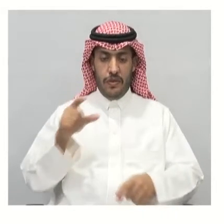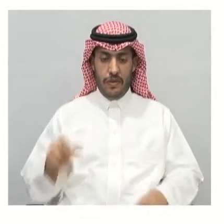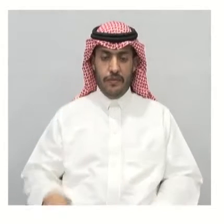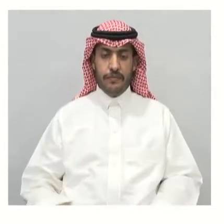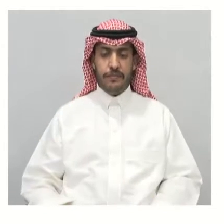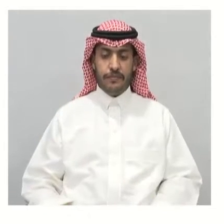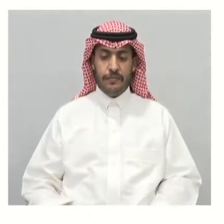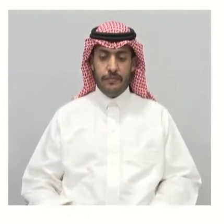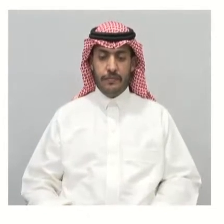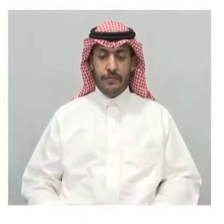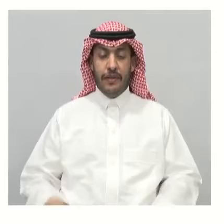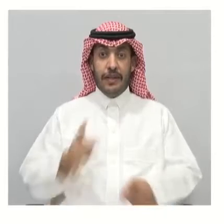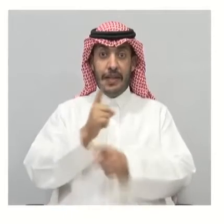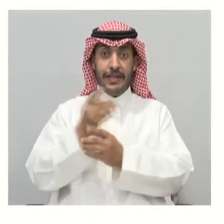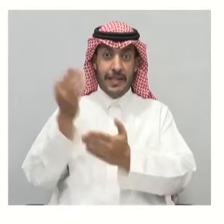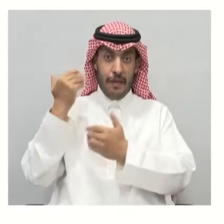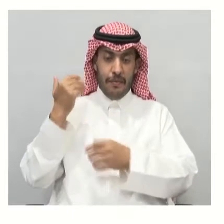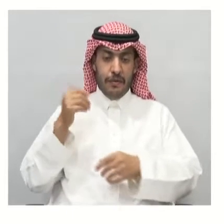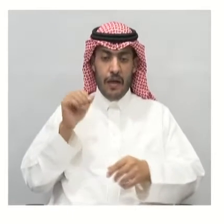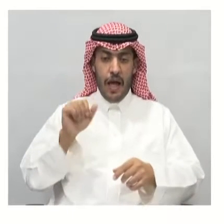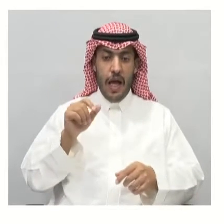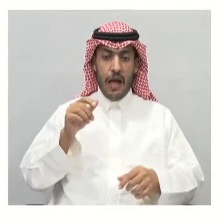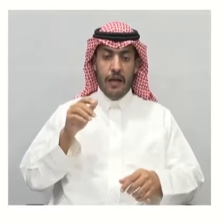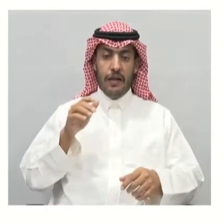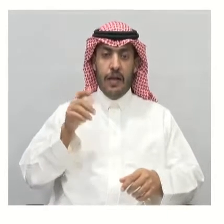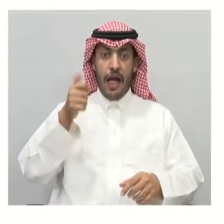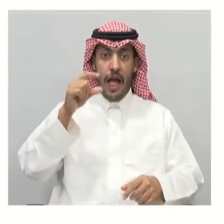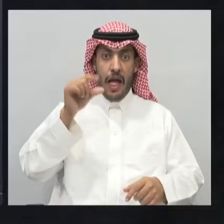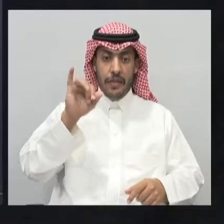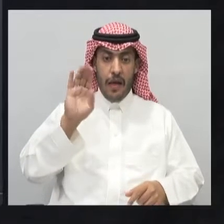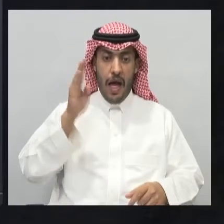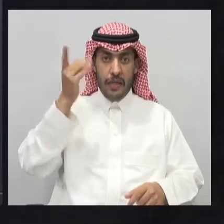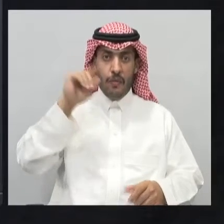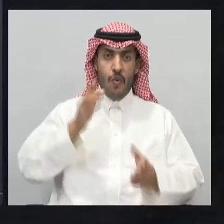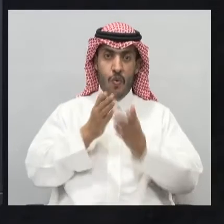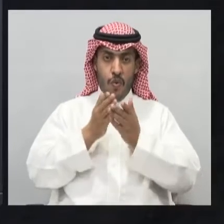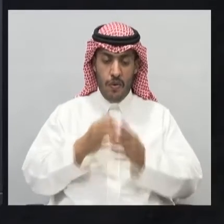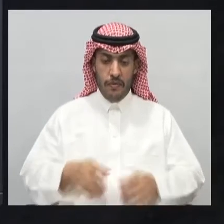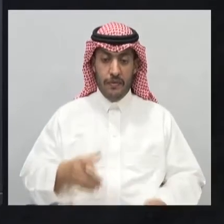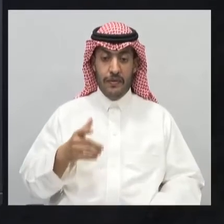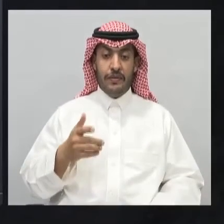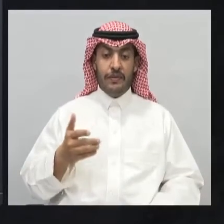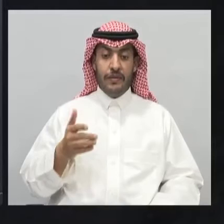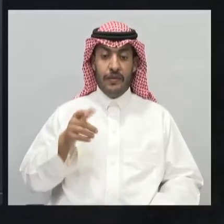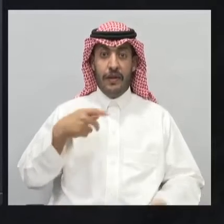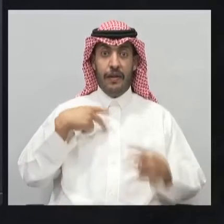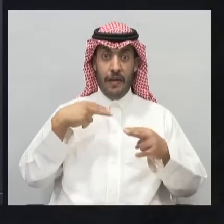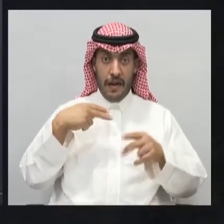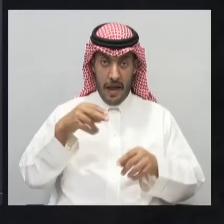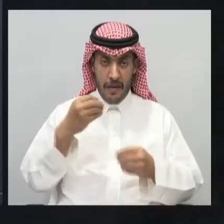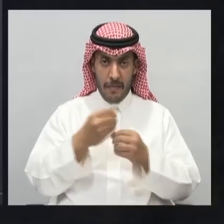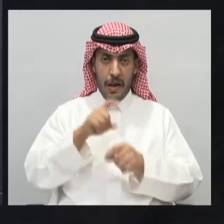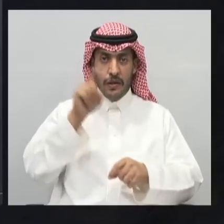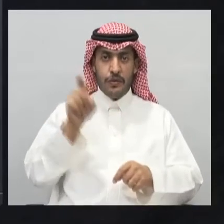نبدا درسنا السابق ادم ونوح عليهما السلام كان لدينا واجب طلابي وطالبتي هيا بنا نستعرض